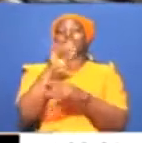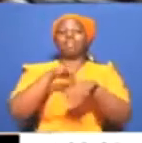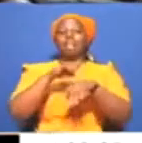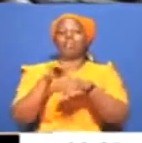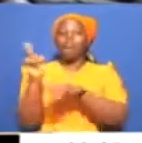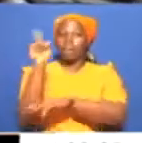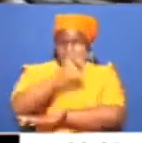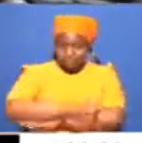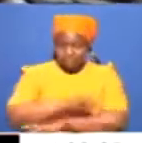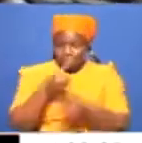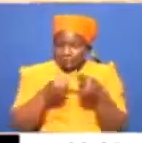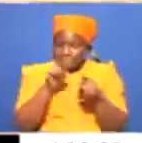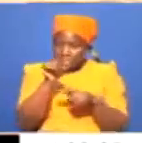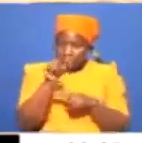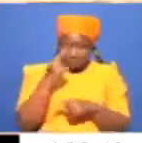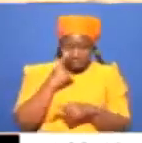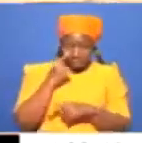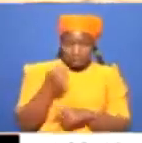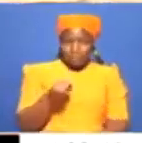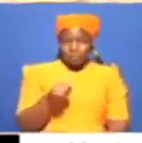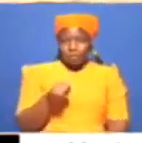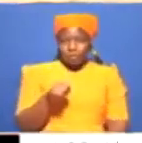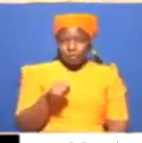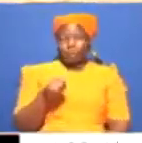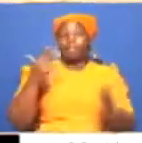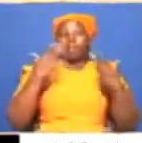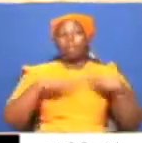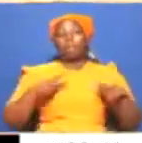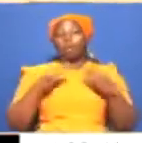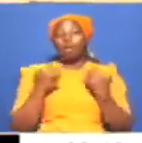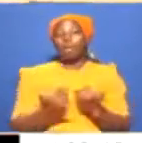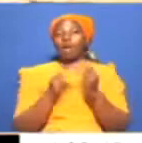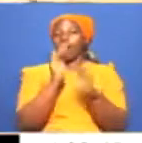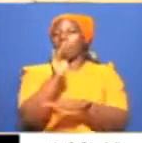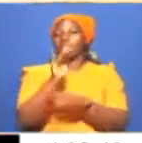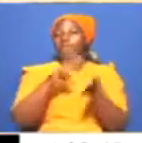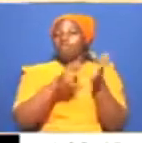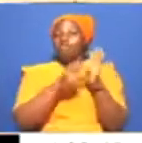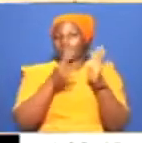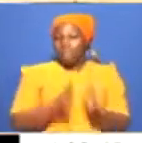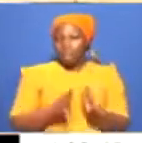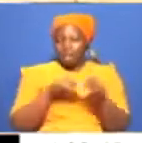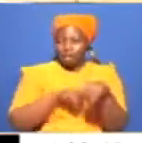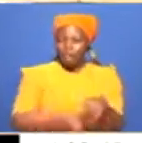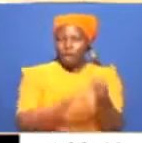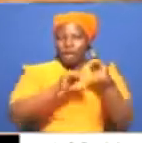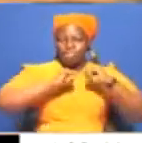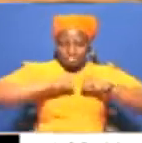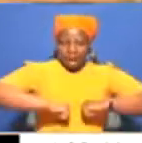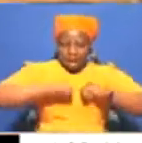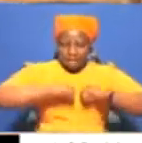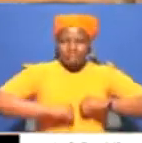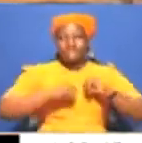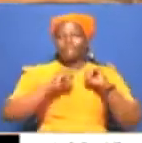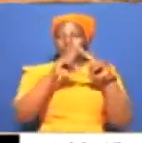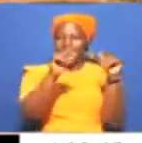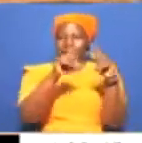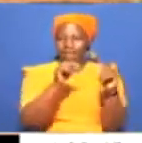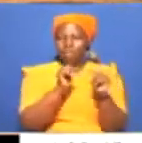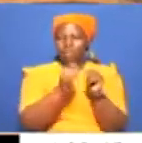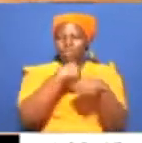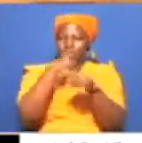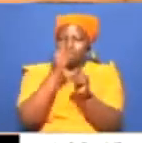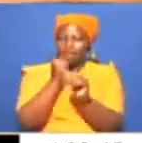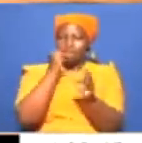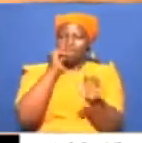hiyo hatujaiona. The residents are now urging the contractor to follow the terms of the agreement, which was drafted during a public